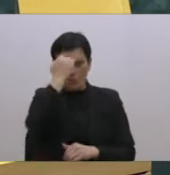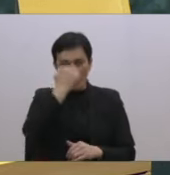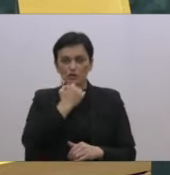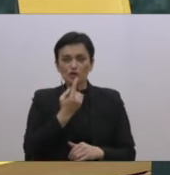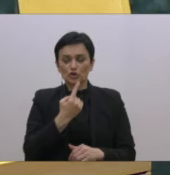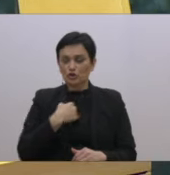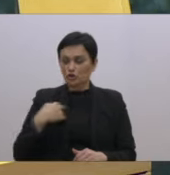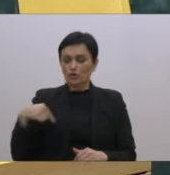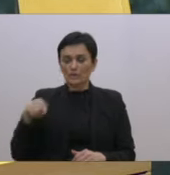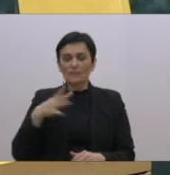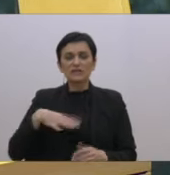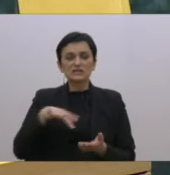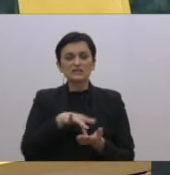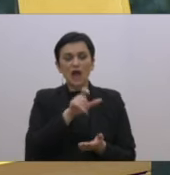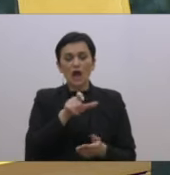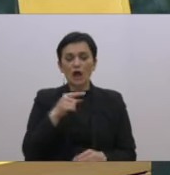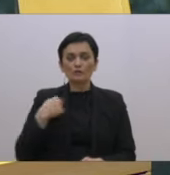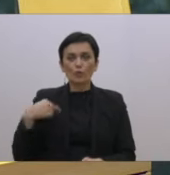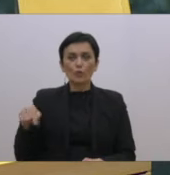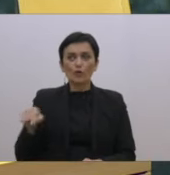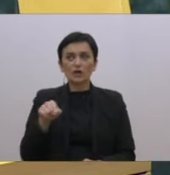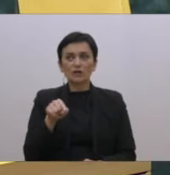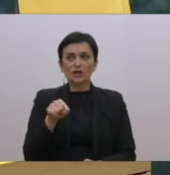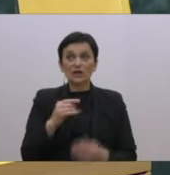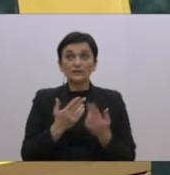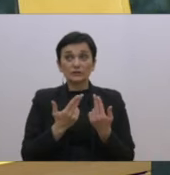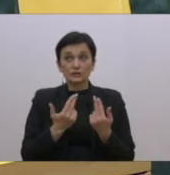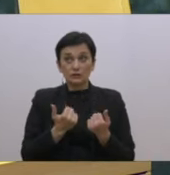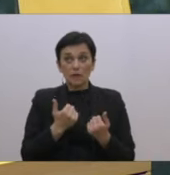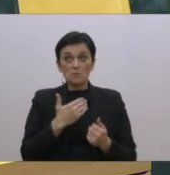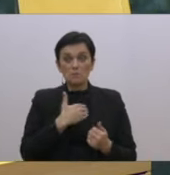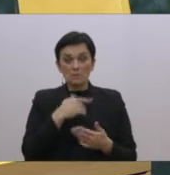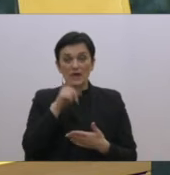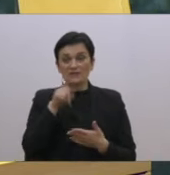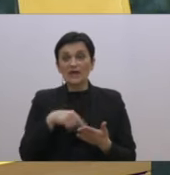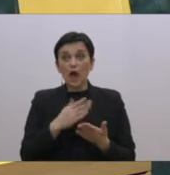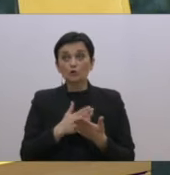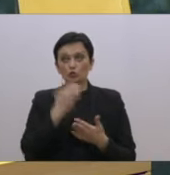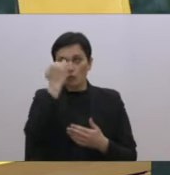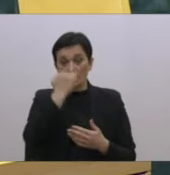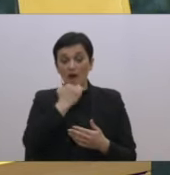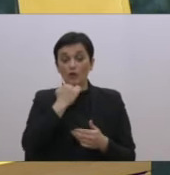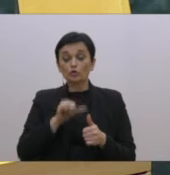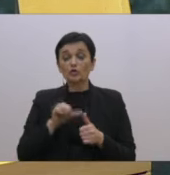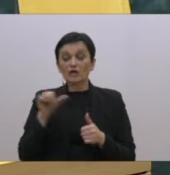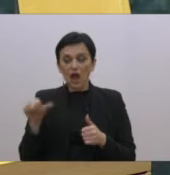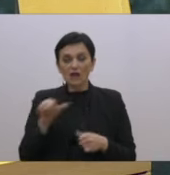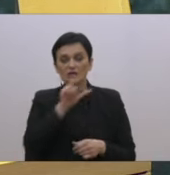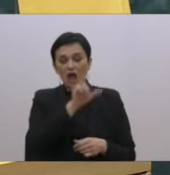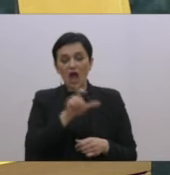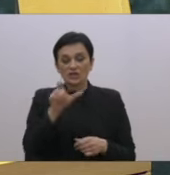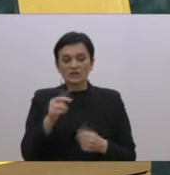ჩვენთაგანისგან, საქართველოს მოქალაქეებისგან. და მე დარწმუნებული ვარ, რომ მადლობის გარდა ამ ადამიანებს